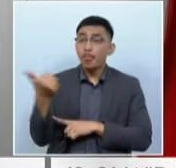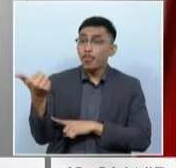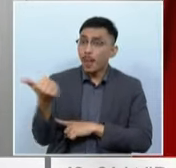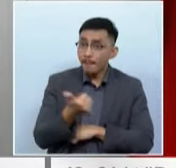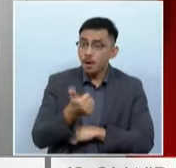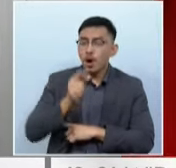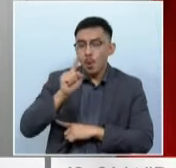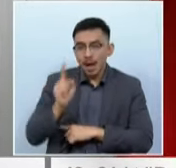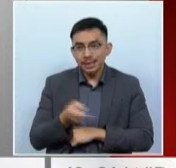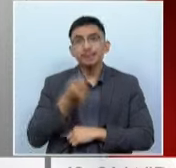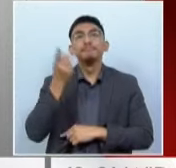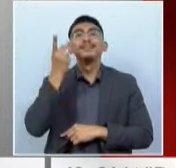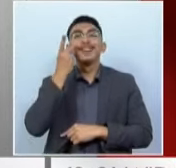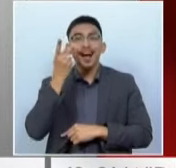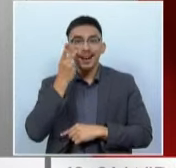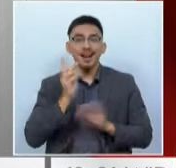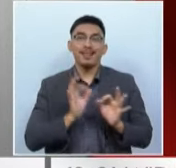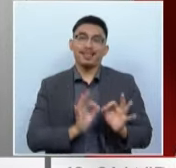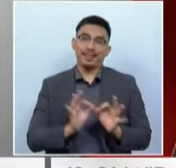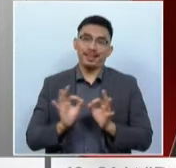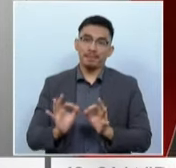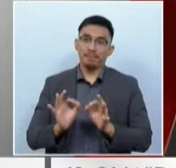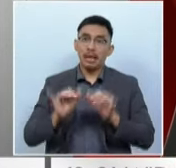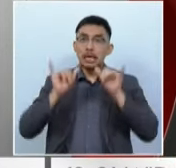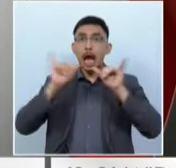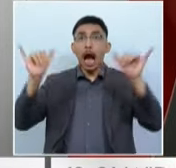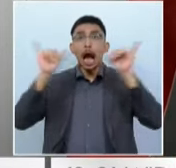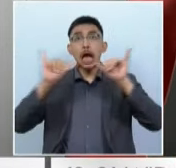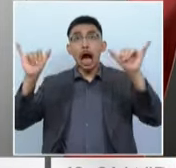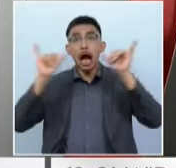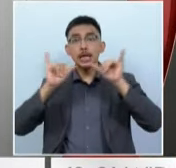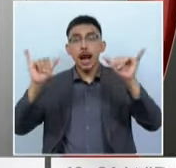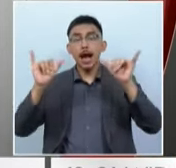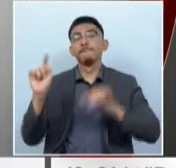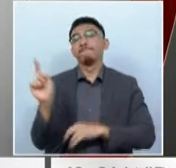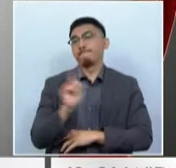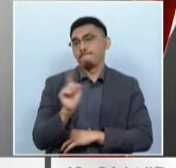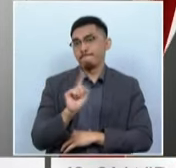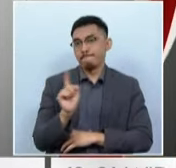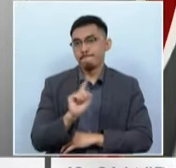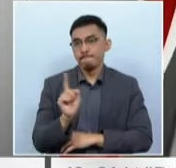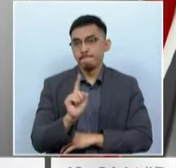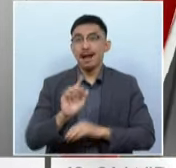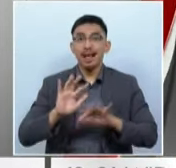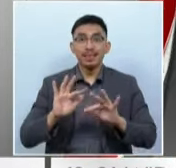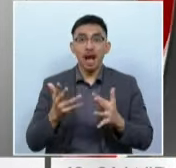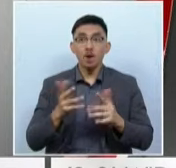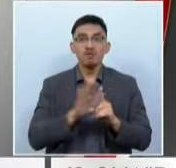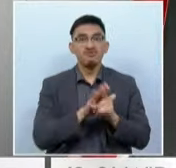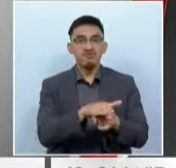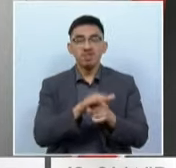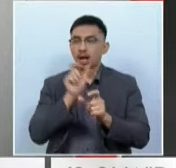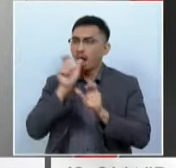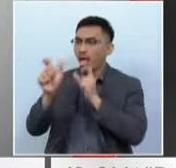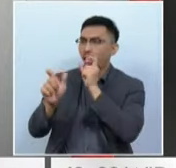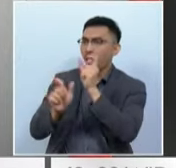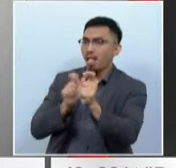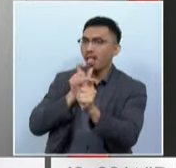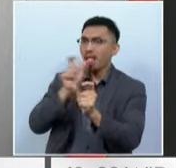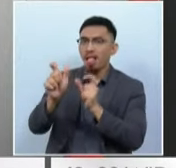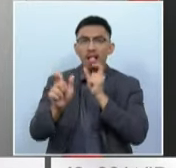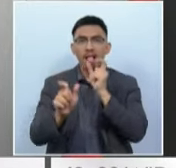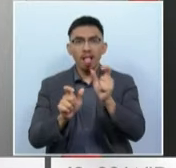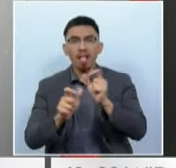meneriakkan yel-yel atau slogan dan melakukan intimidasi dalam bentuk ucapan maupun tindakan kepada